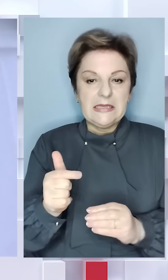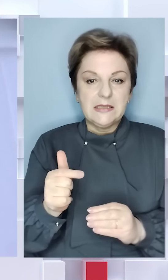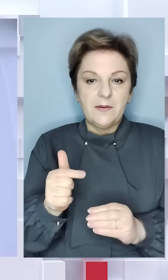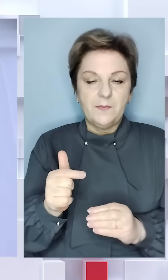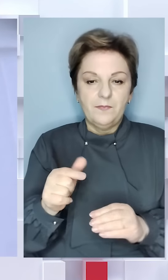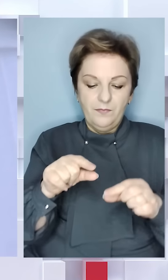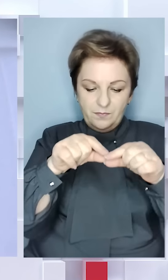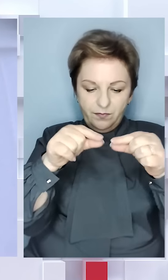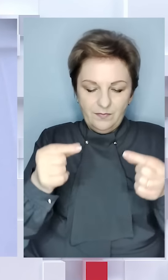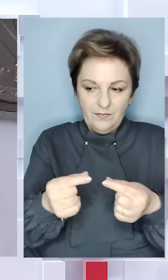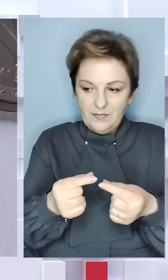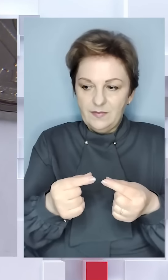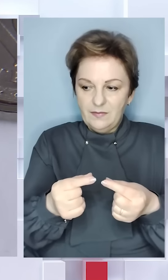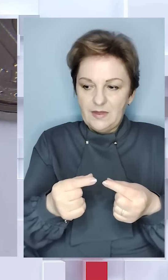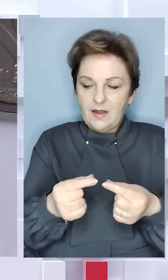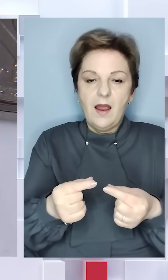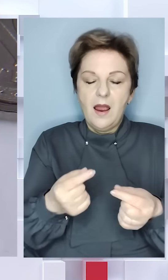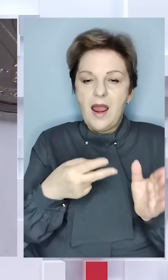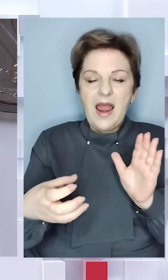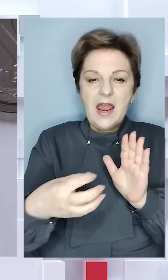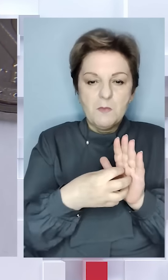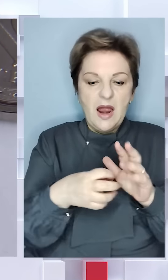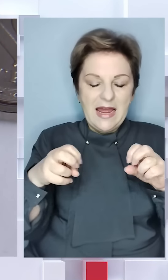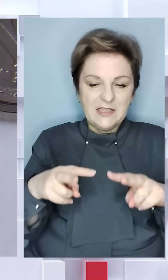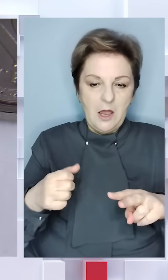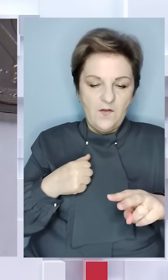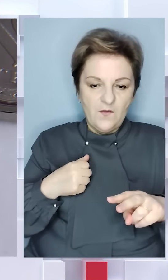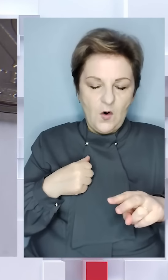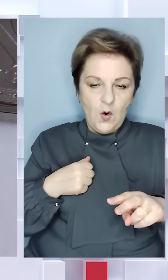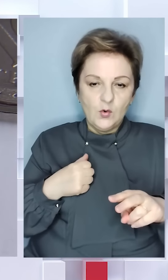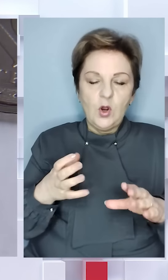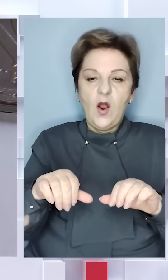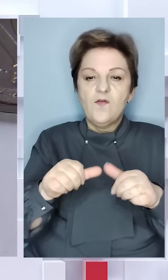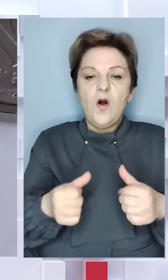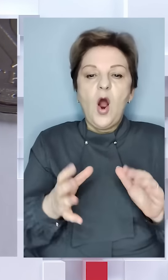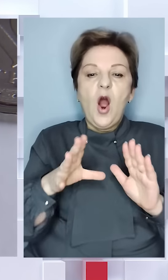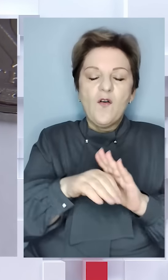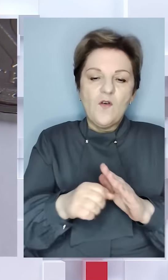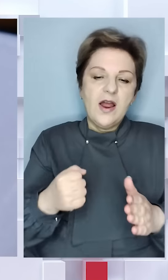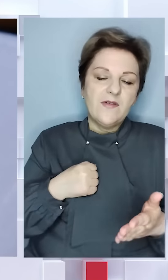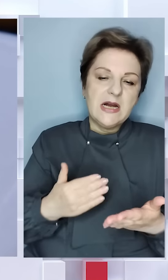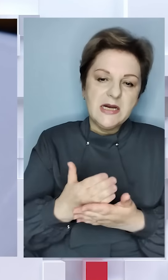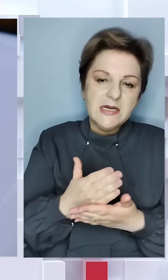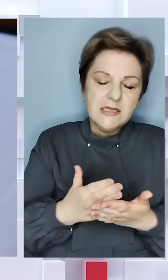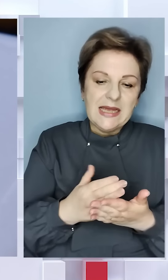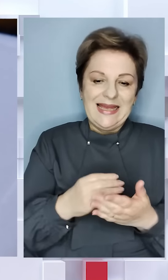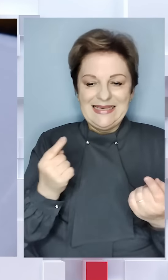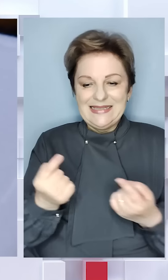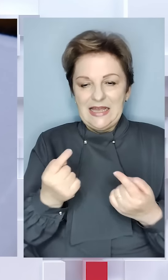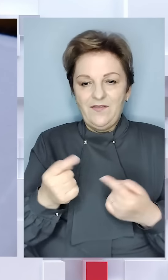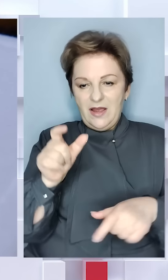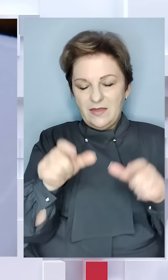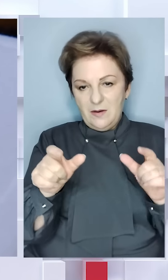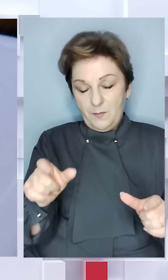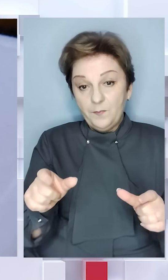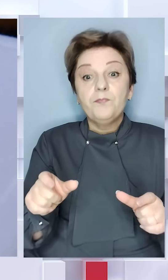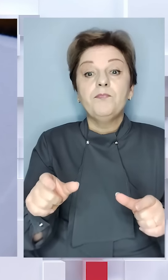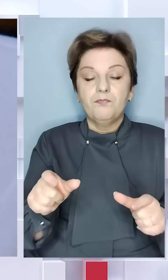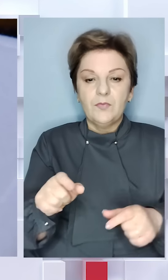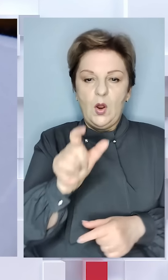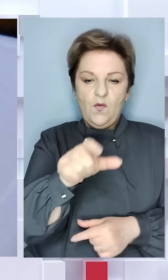На реверсі – емблема спеціалізованого військового формування, куди входять не тільки військовослужбовці, а й цивільні працівники.